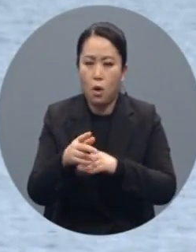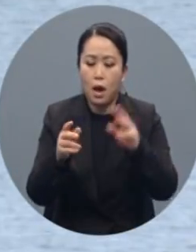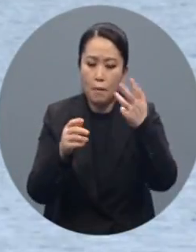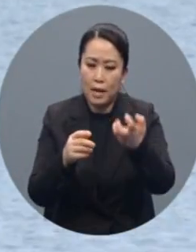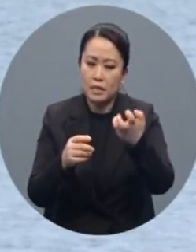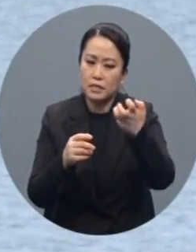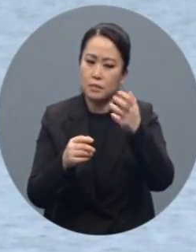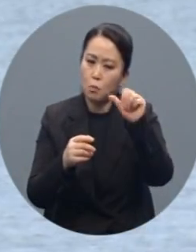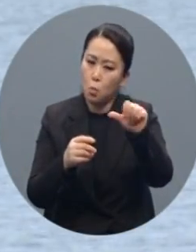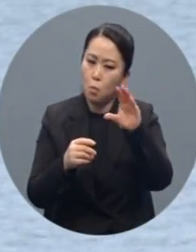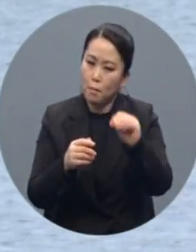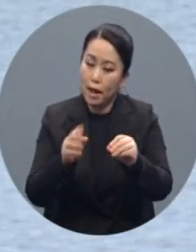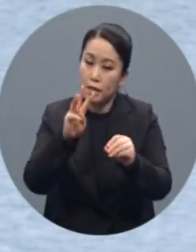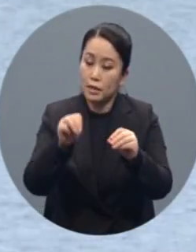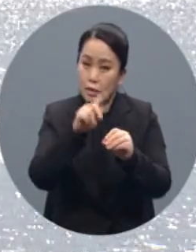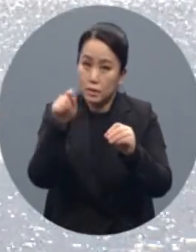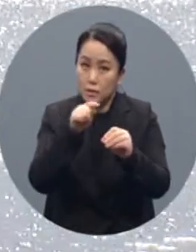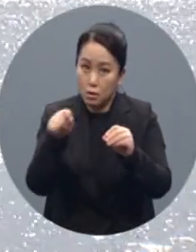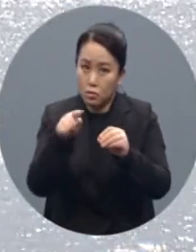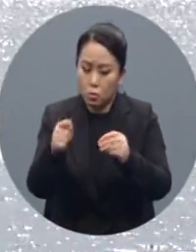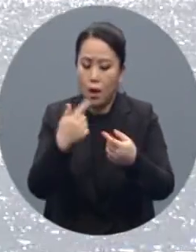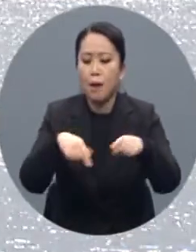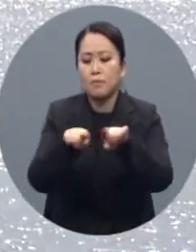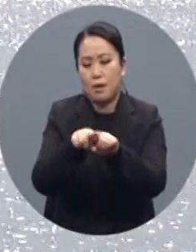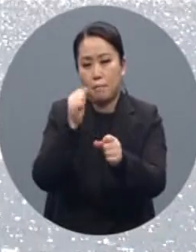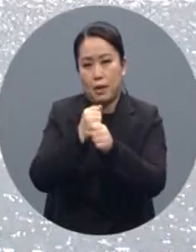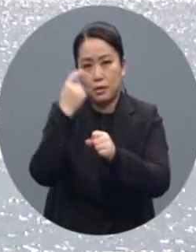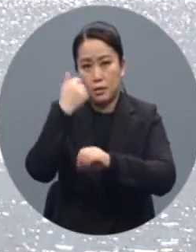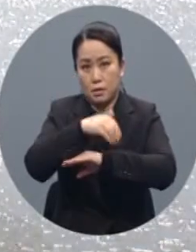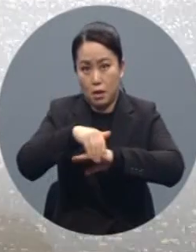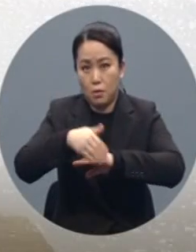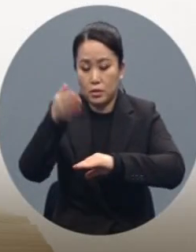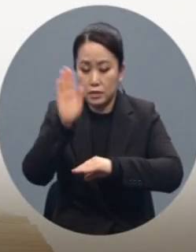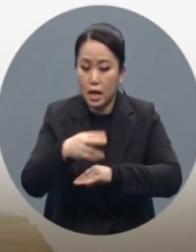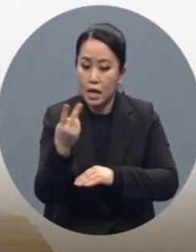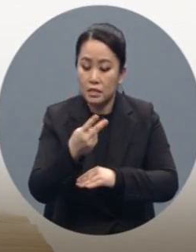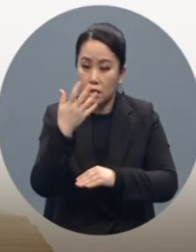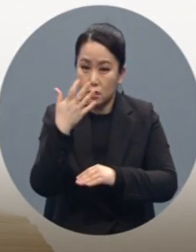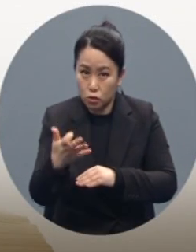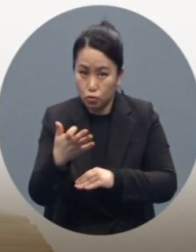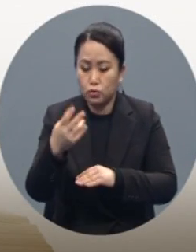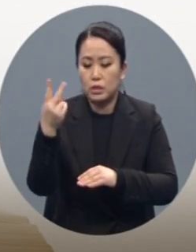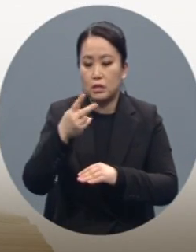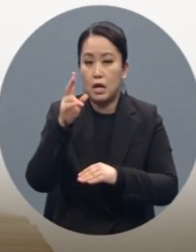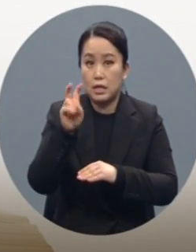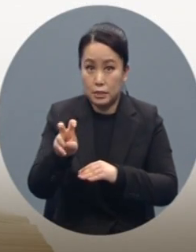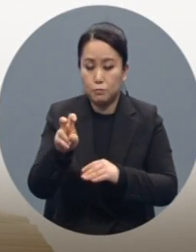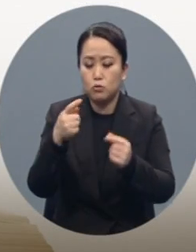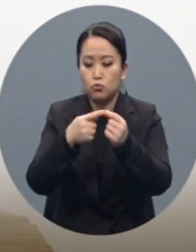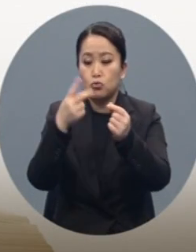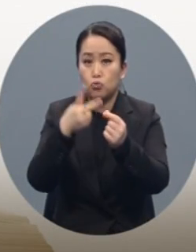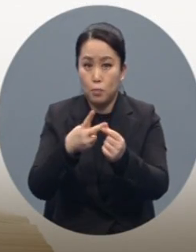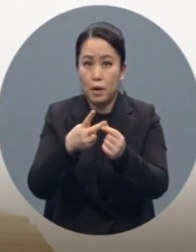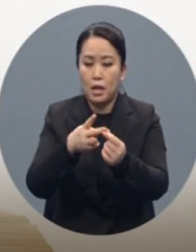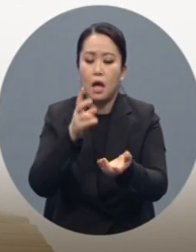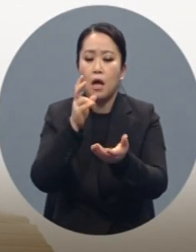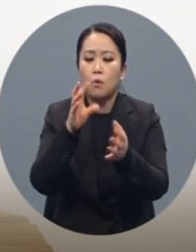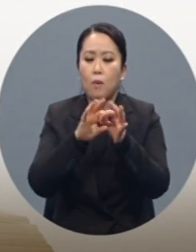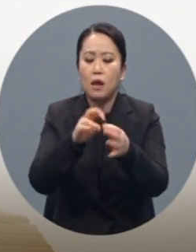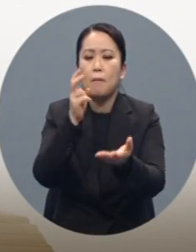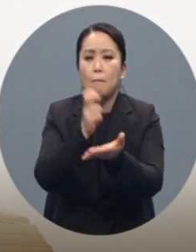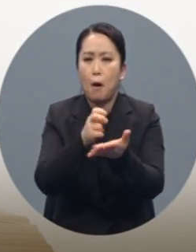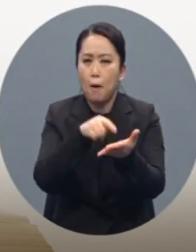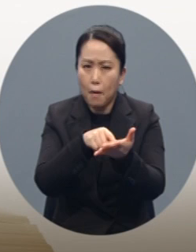마녀 제곱미터 부지도 함께 조성 될 예정인데 2019년 가 2020년에 2차례 개정 맨 항만 법에 따르면